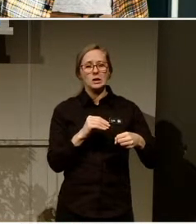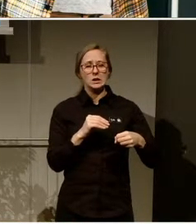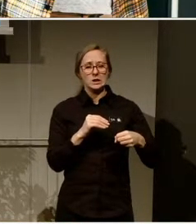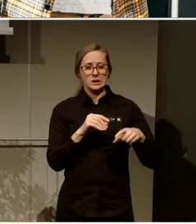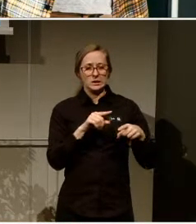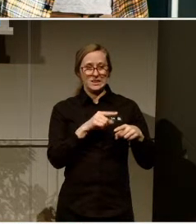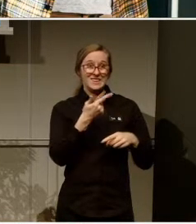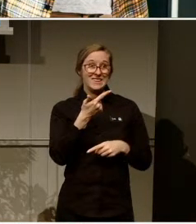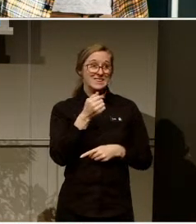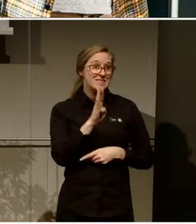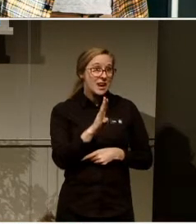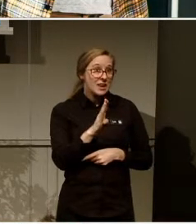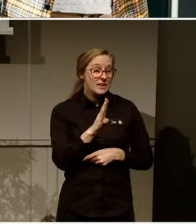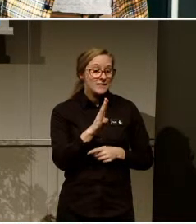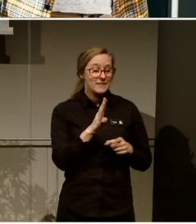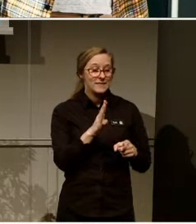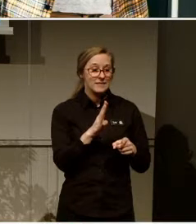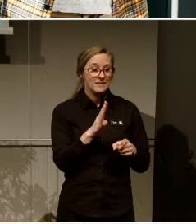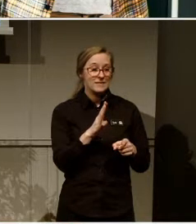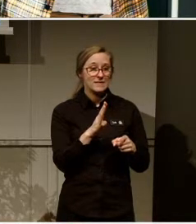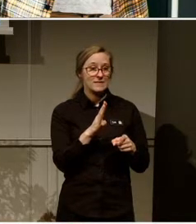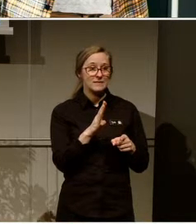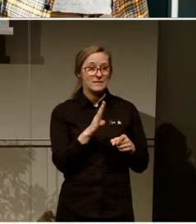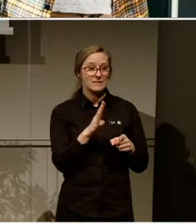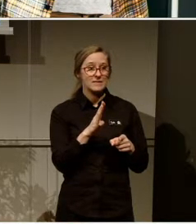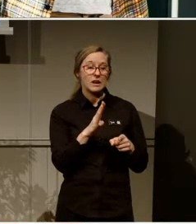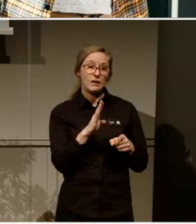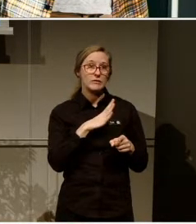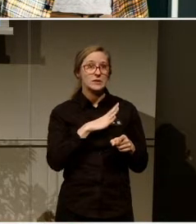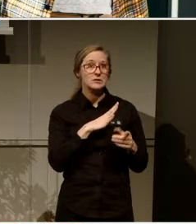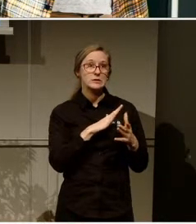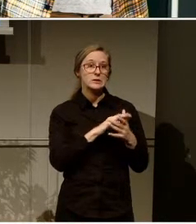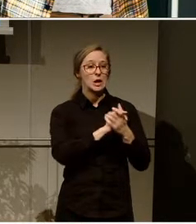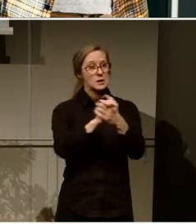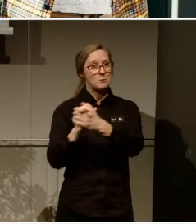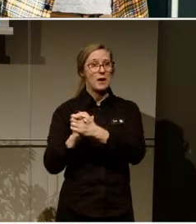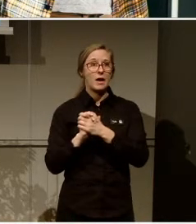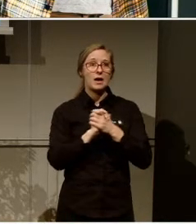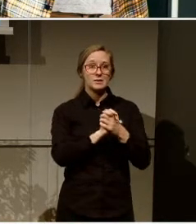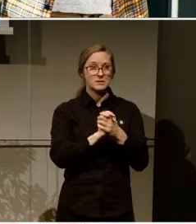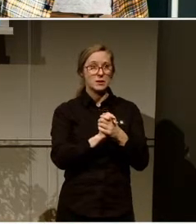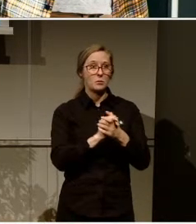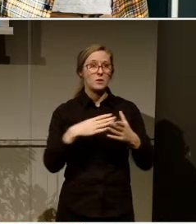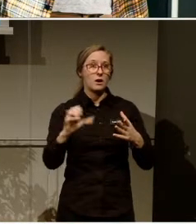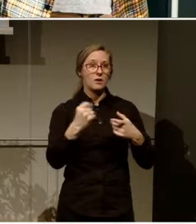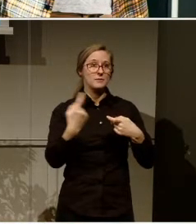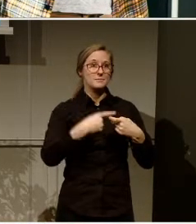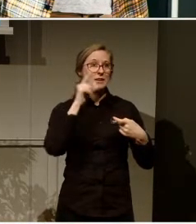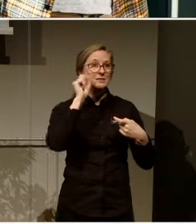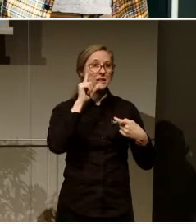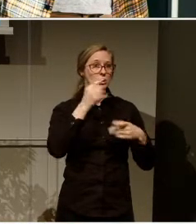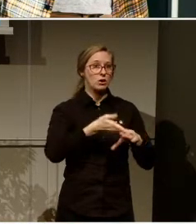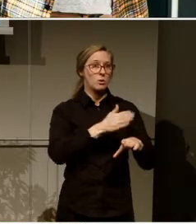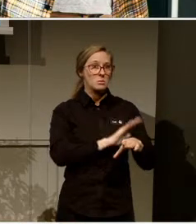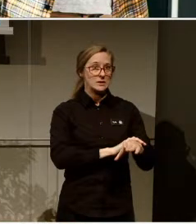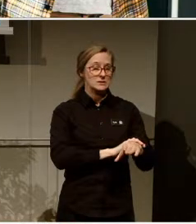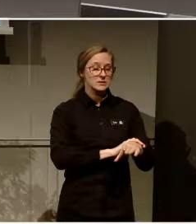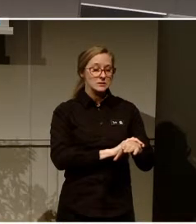de här trenderna har det funnits en stor enighet om, och de är kopplade till digital kompetens. Jag tänker